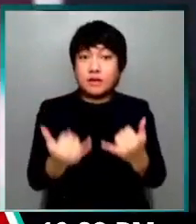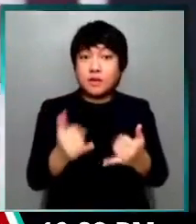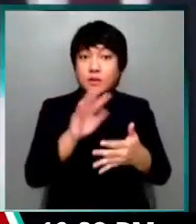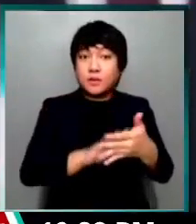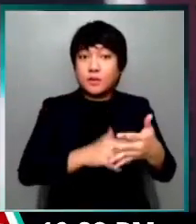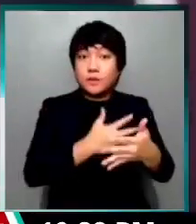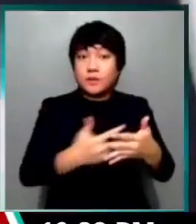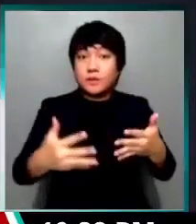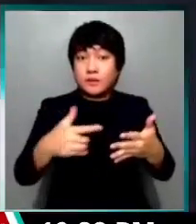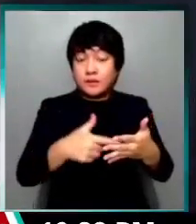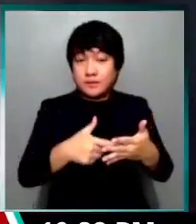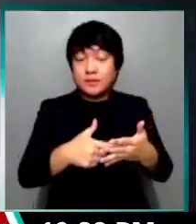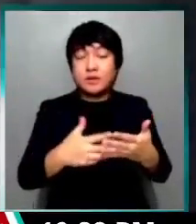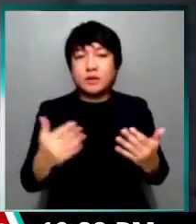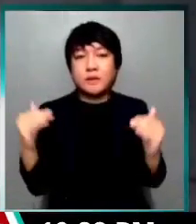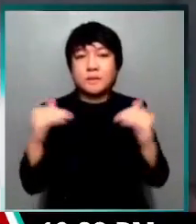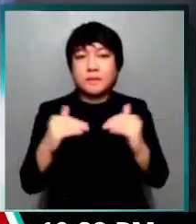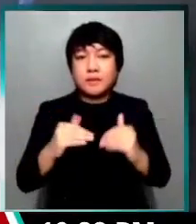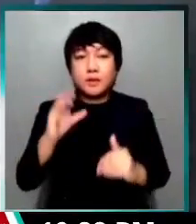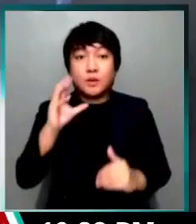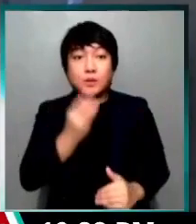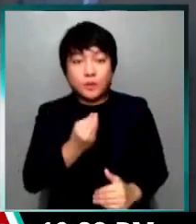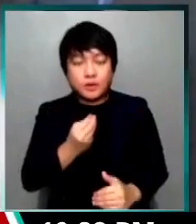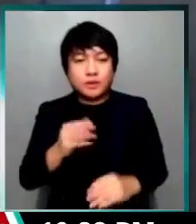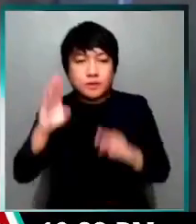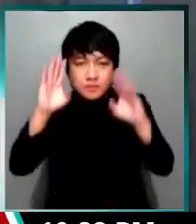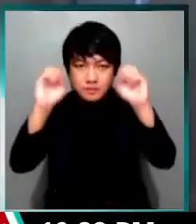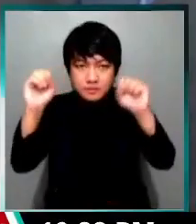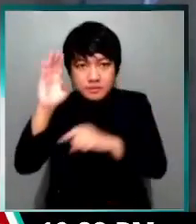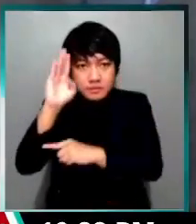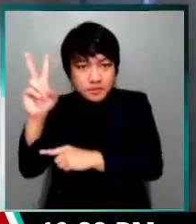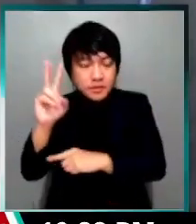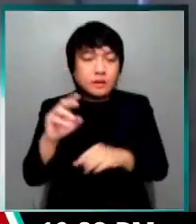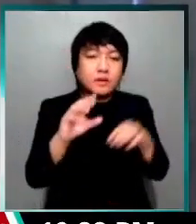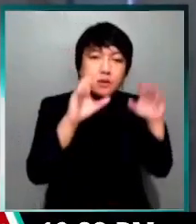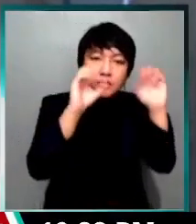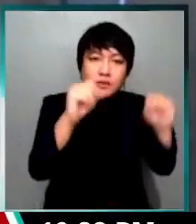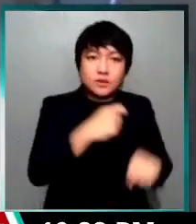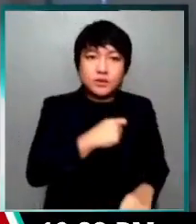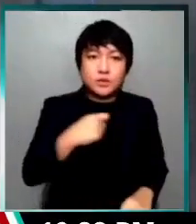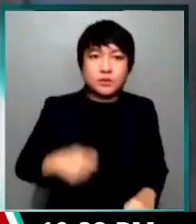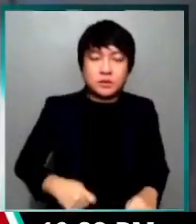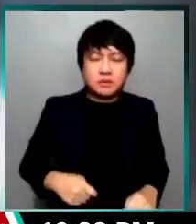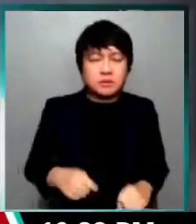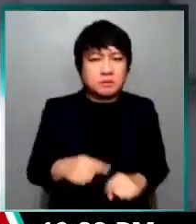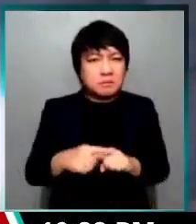Jinping, pero di ito natuloy. Hindi pa masabi ang dahilan ng pagkaantala, pero ayon